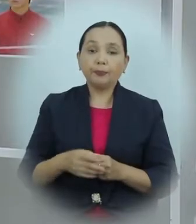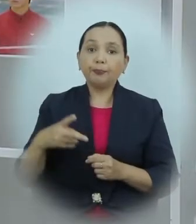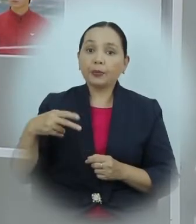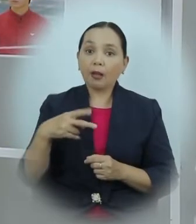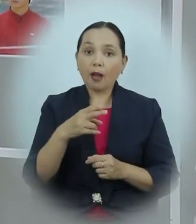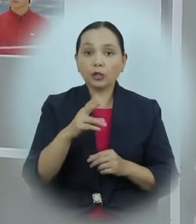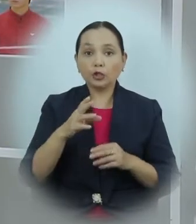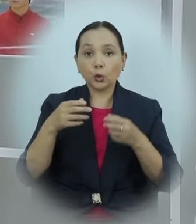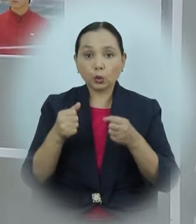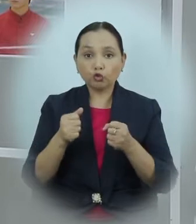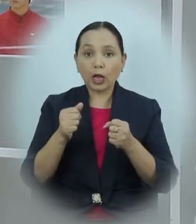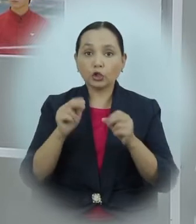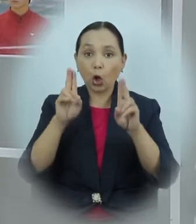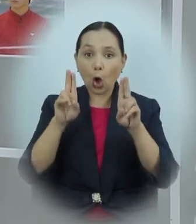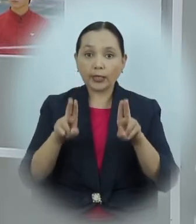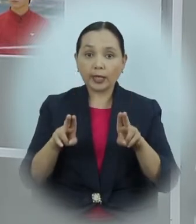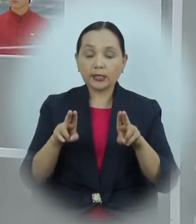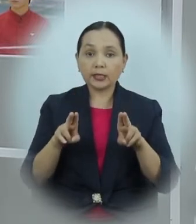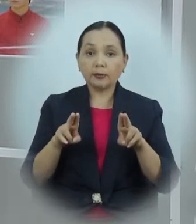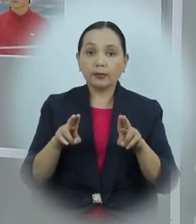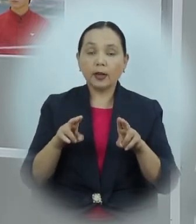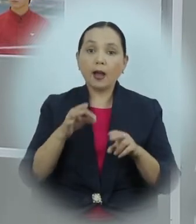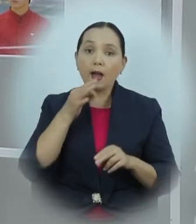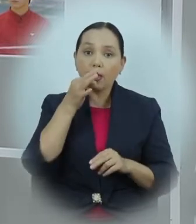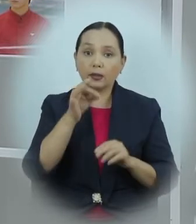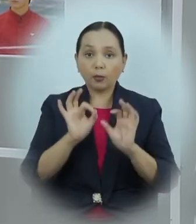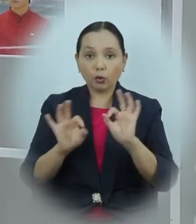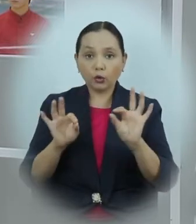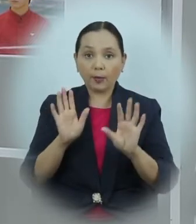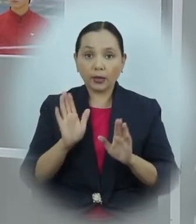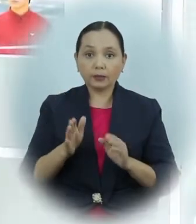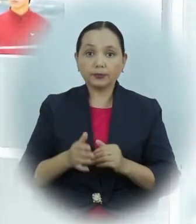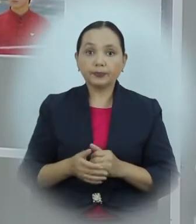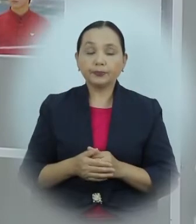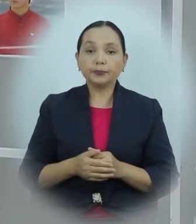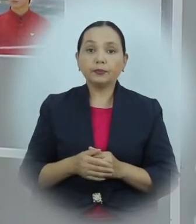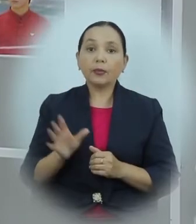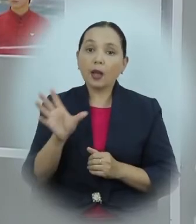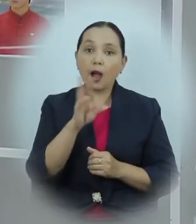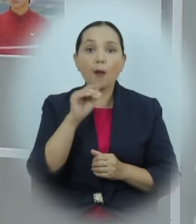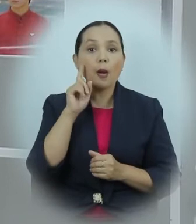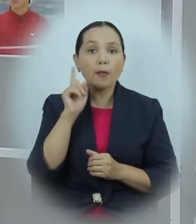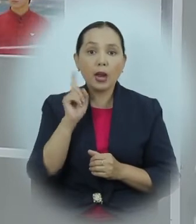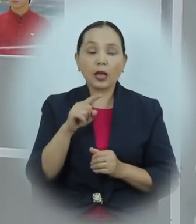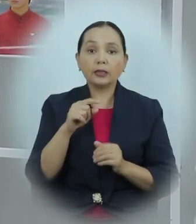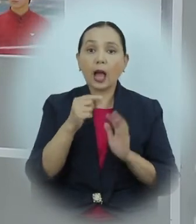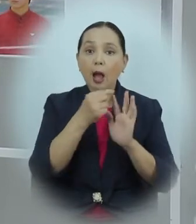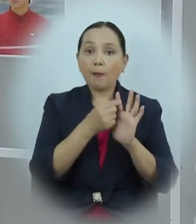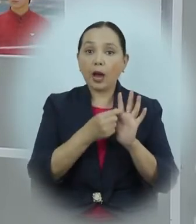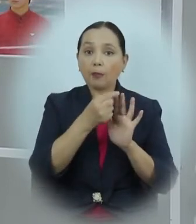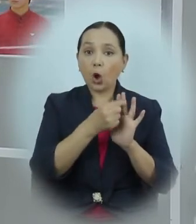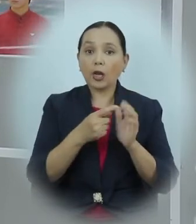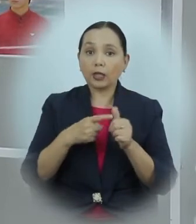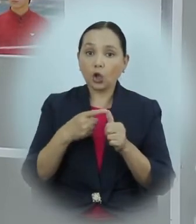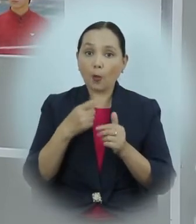Qayçının ushlash qoidasini aytib o'taman. Hamma biladiki barmoqlarning nomi bor.